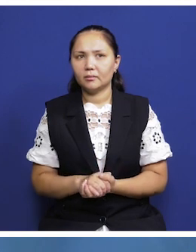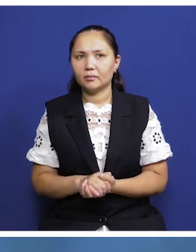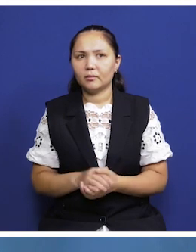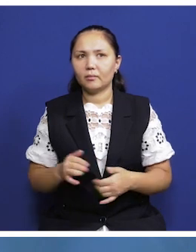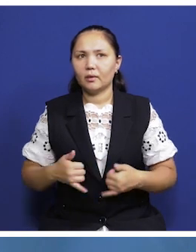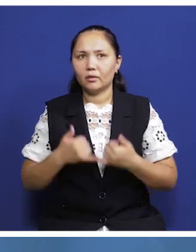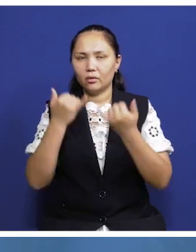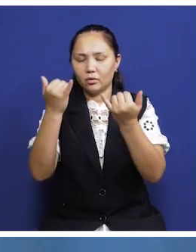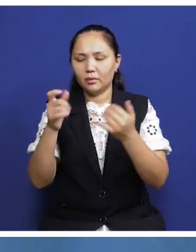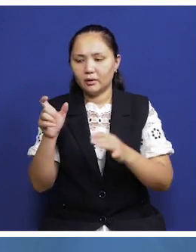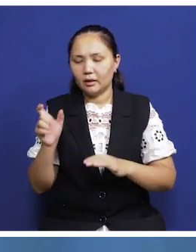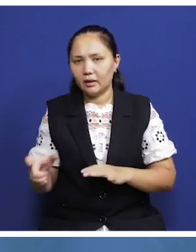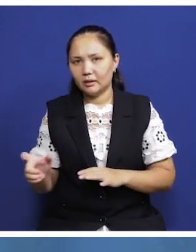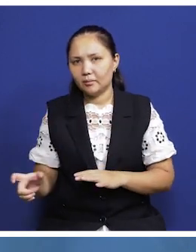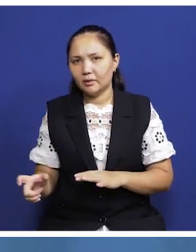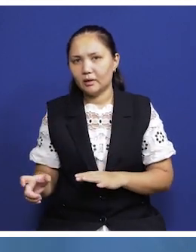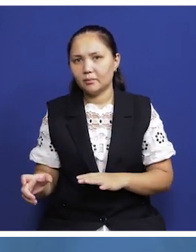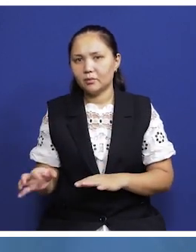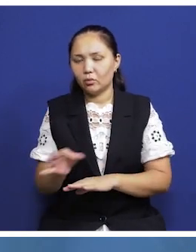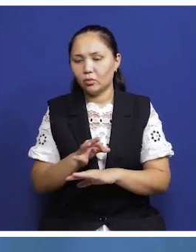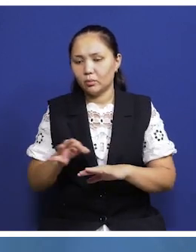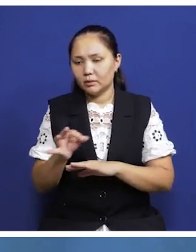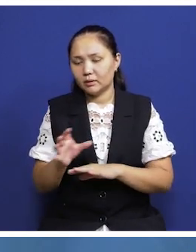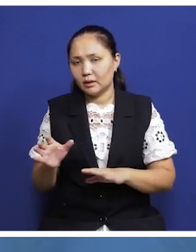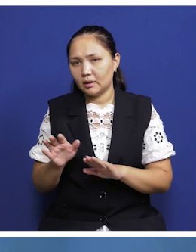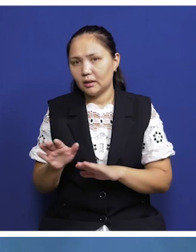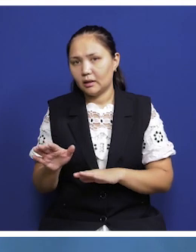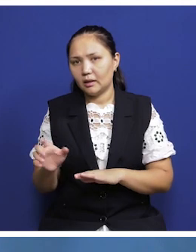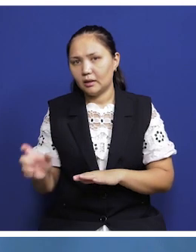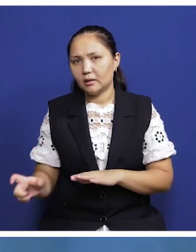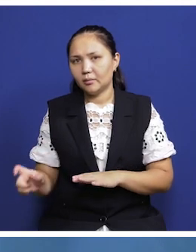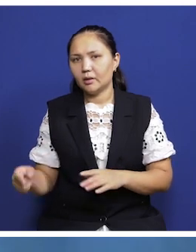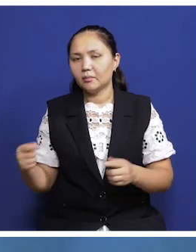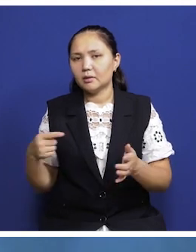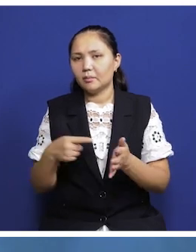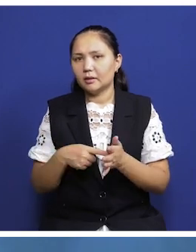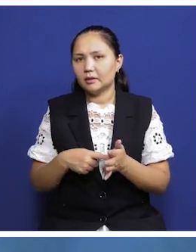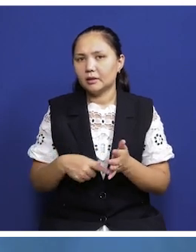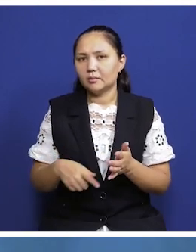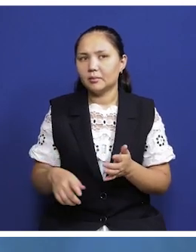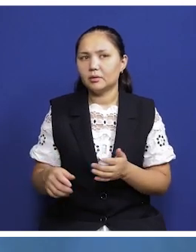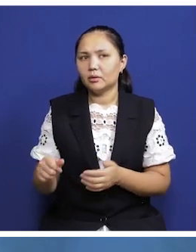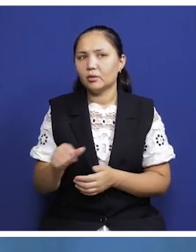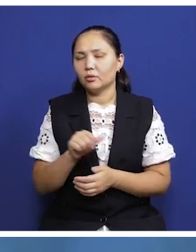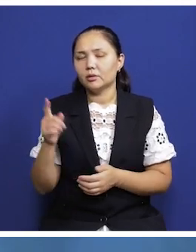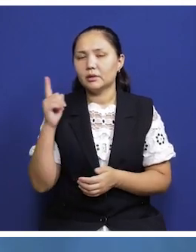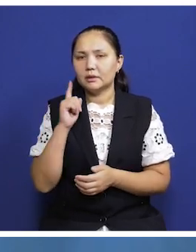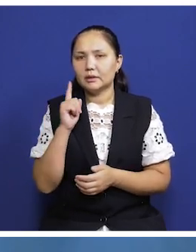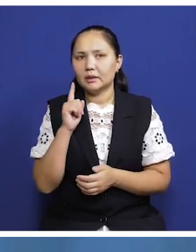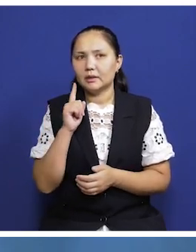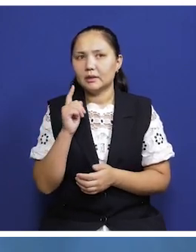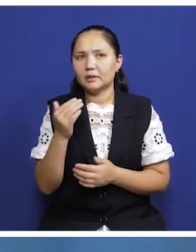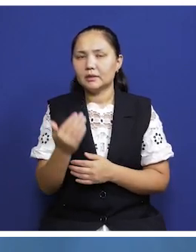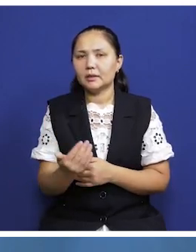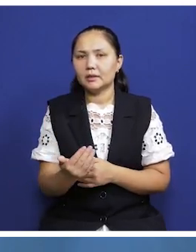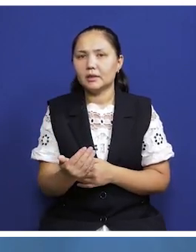Құрметті Отырар тұрғындары, аудан тұрғындары, біздің негізгі мақсатымыз өздеріңіз бағана естігендей осы